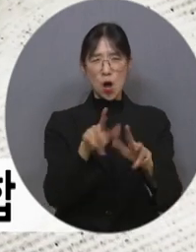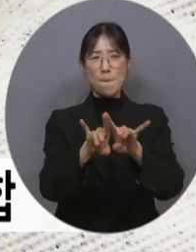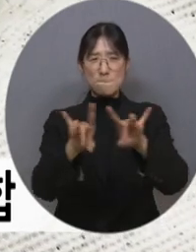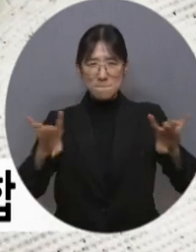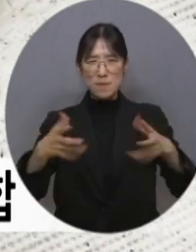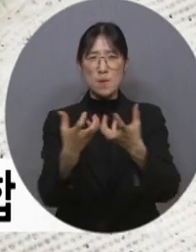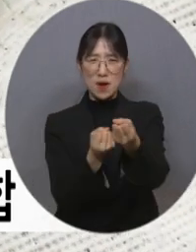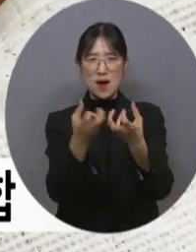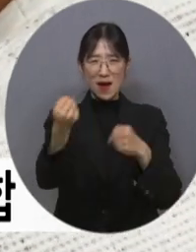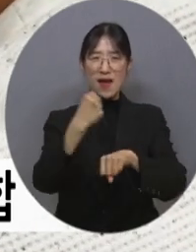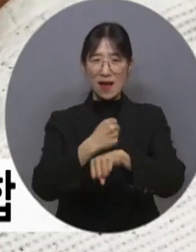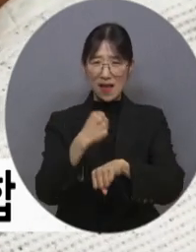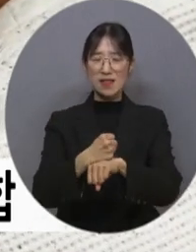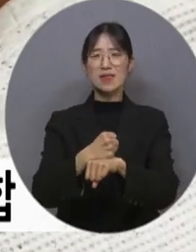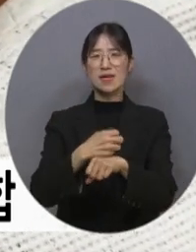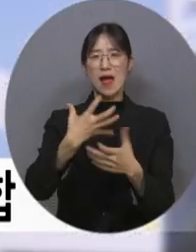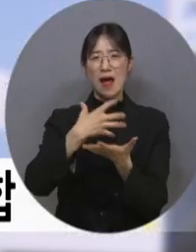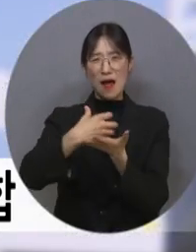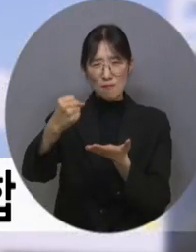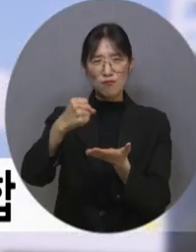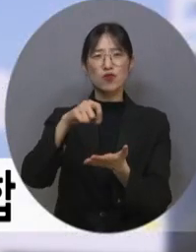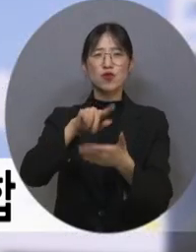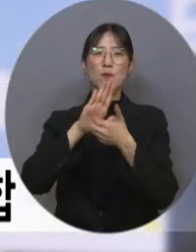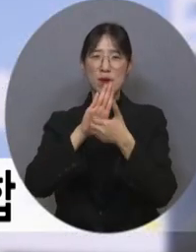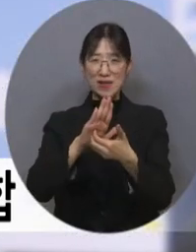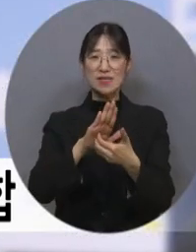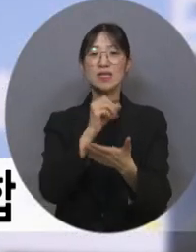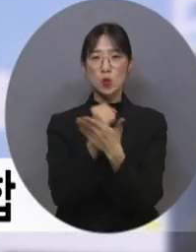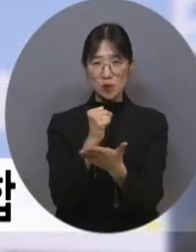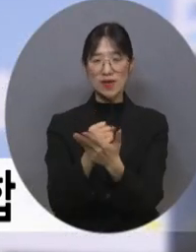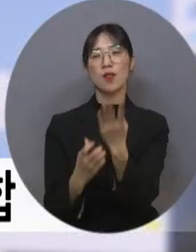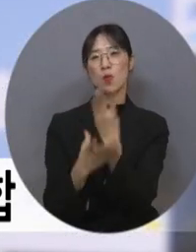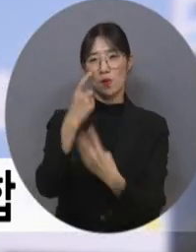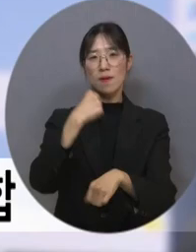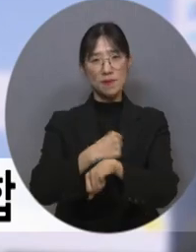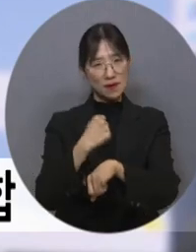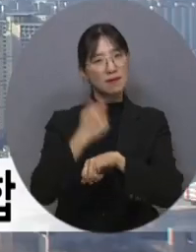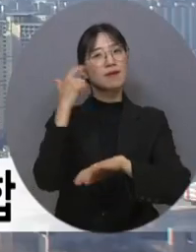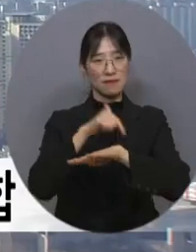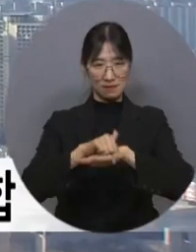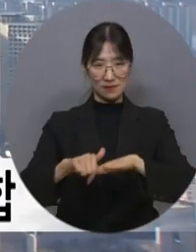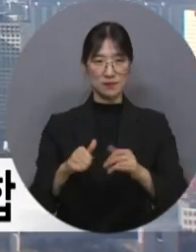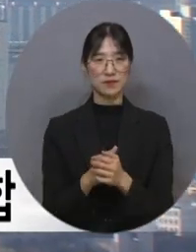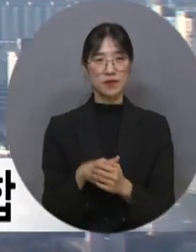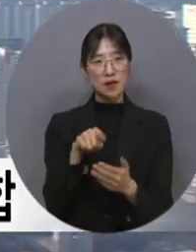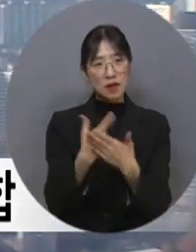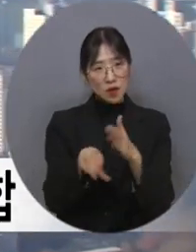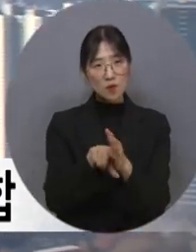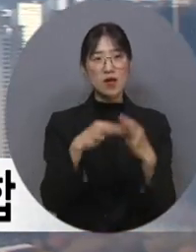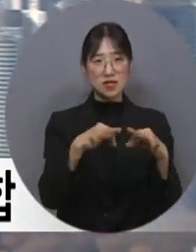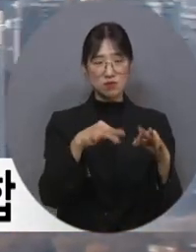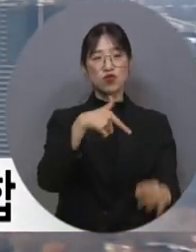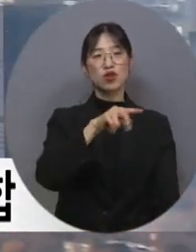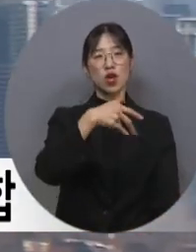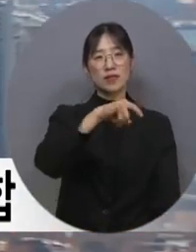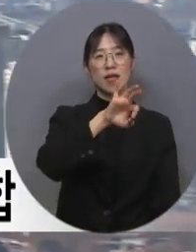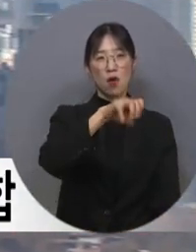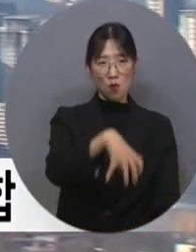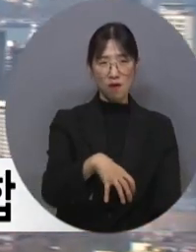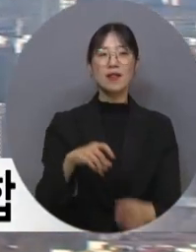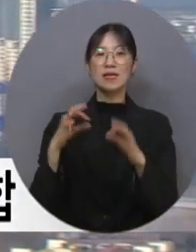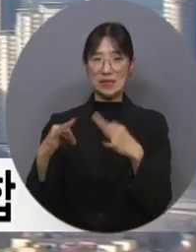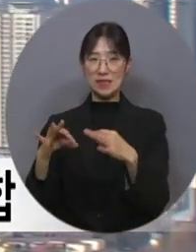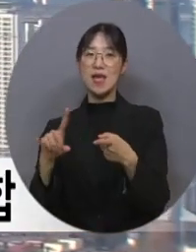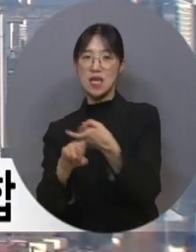운영하던 압류방지통장을 통합하는 방안을 추진하겠다고 밝혔습니다. 이를 위해 금융결제원과